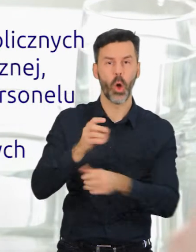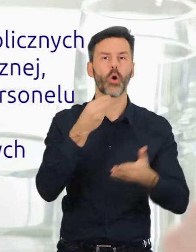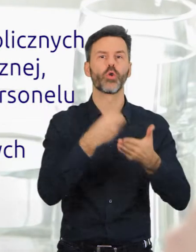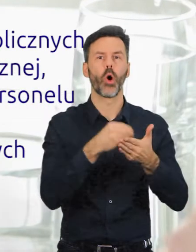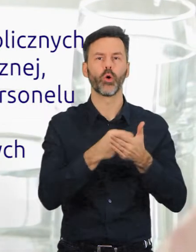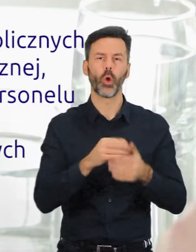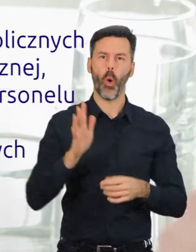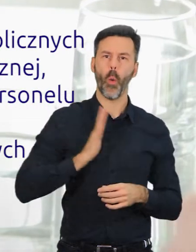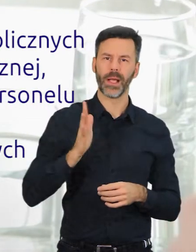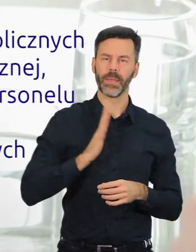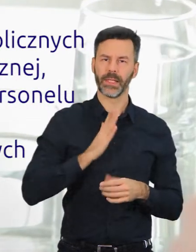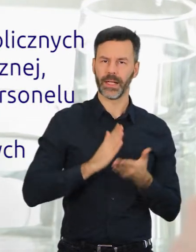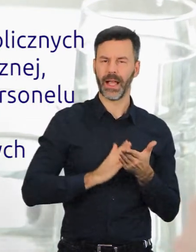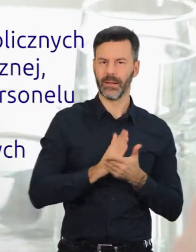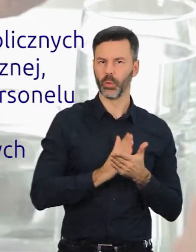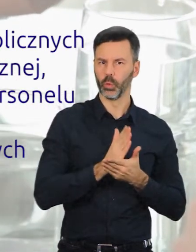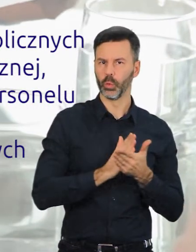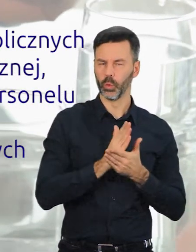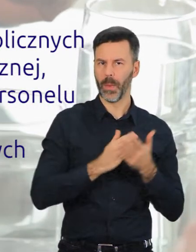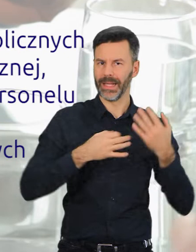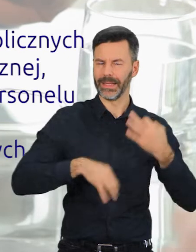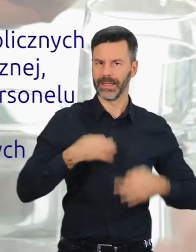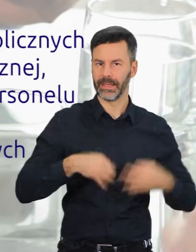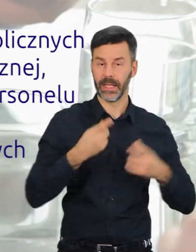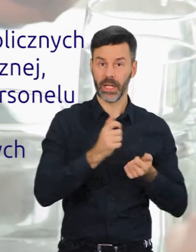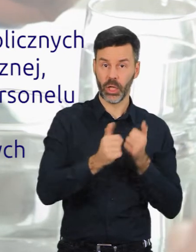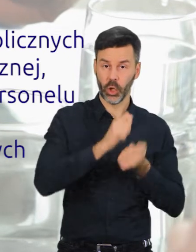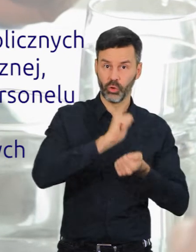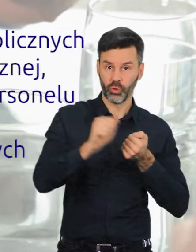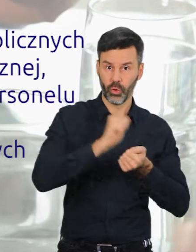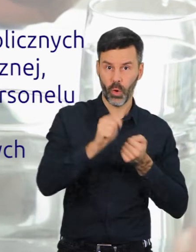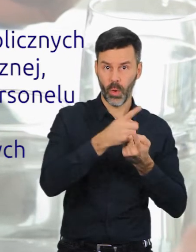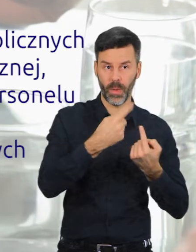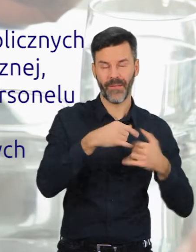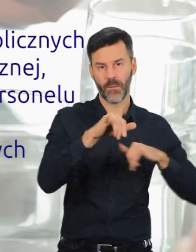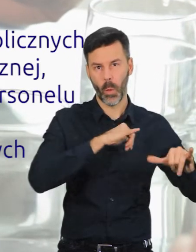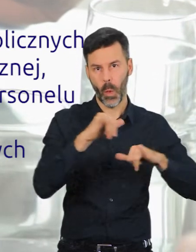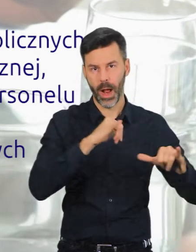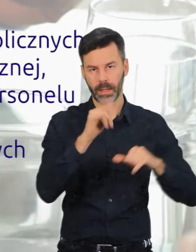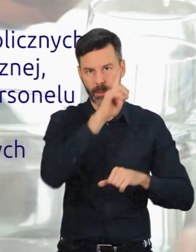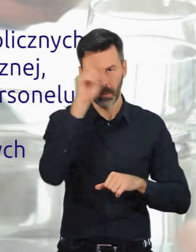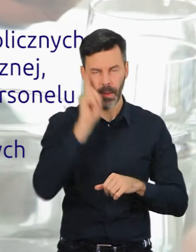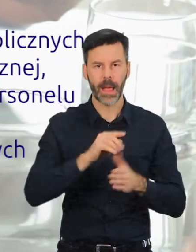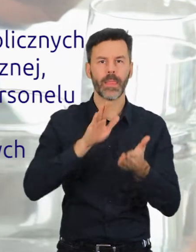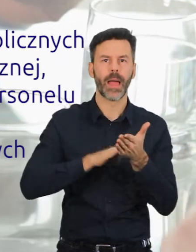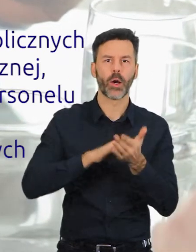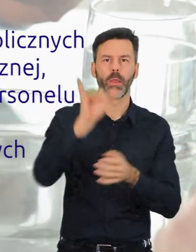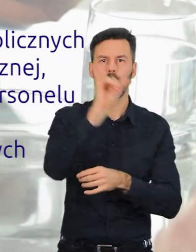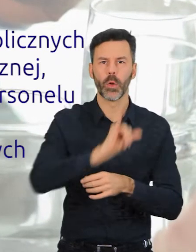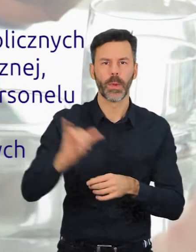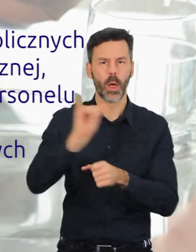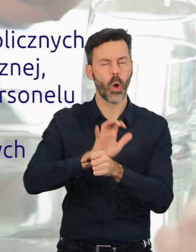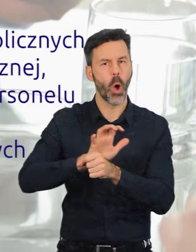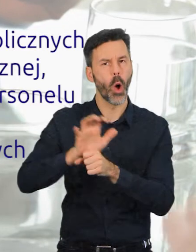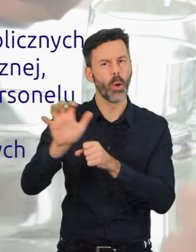funkcjonariuszy publicznych za szkodę wyrządzoną przy wykonywaniu władzy publicznej, nagrody jubileuszowe i odprawy pracownicze dla